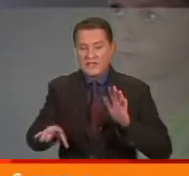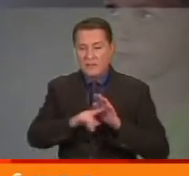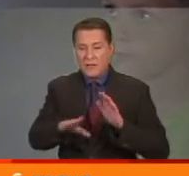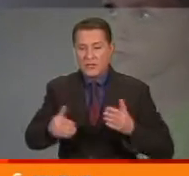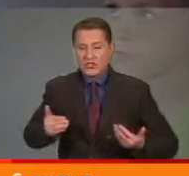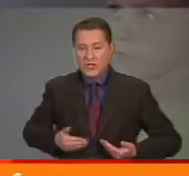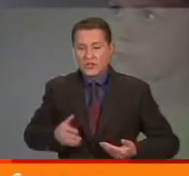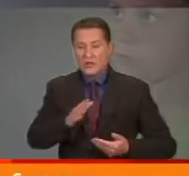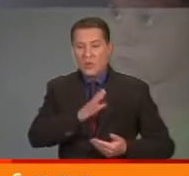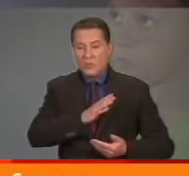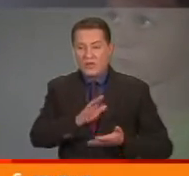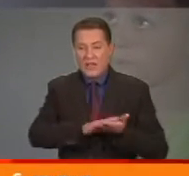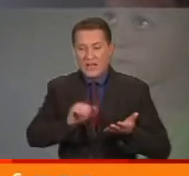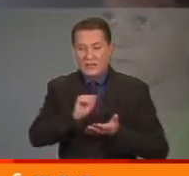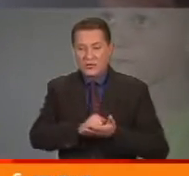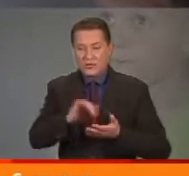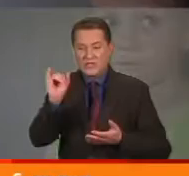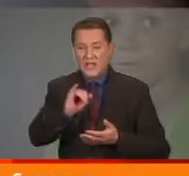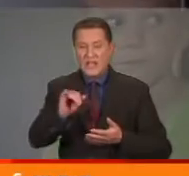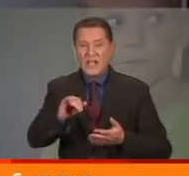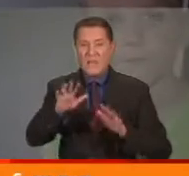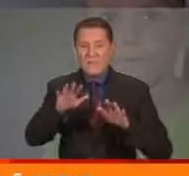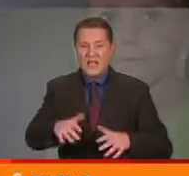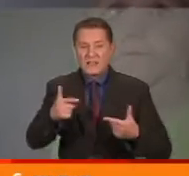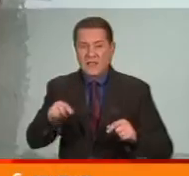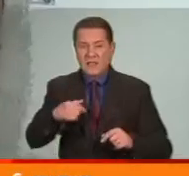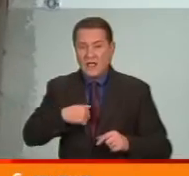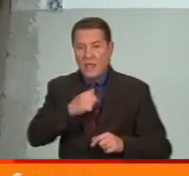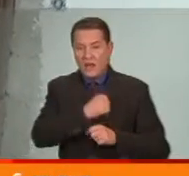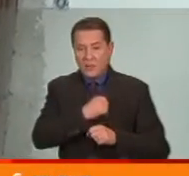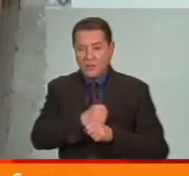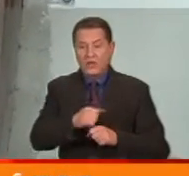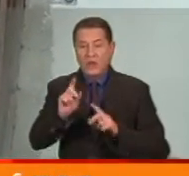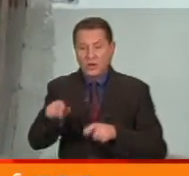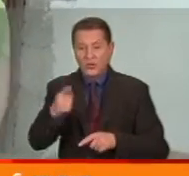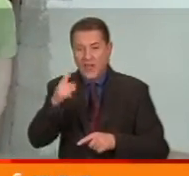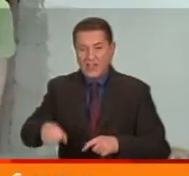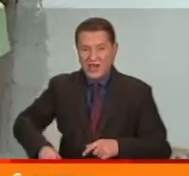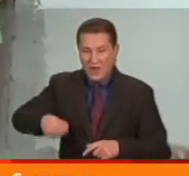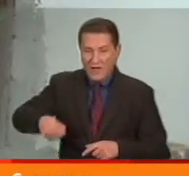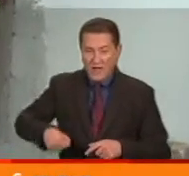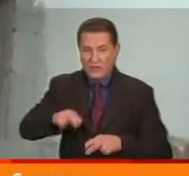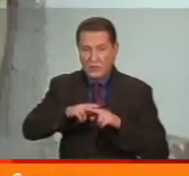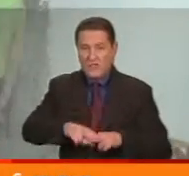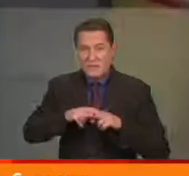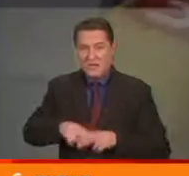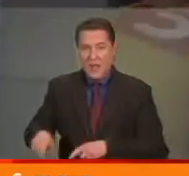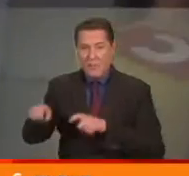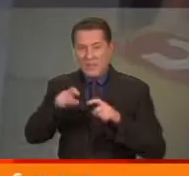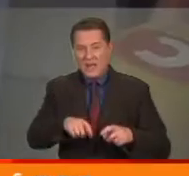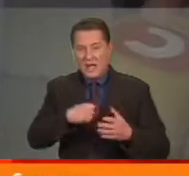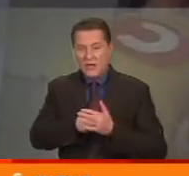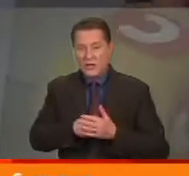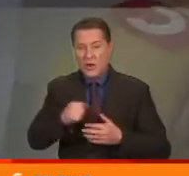жилье моє було розрушено, і місце, де я працювала, теж. З однією валізою та паспортами Ганна з родиною переїхала до